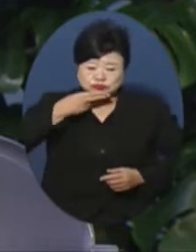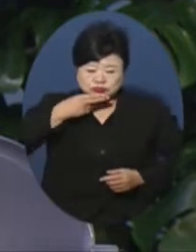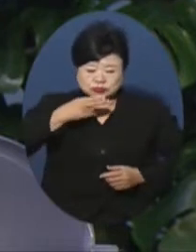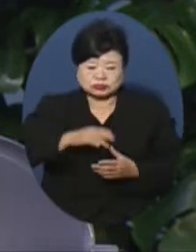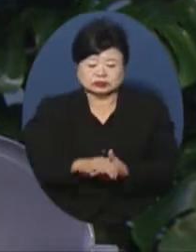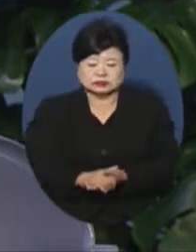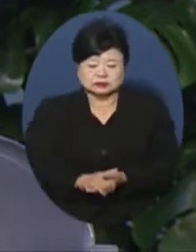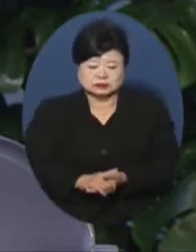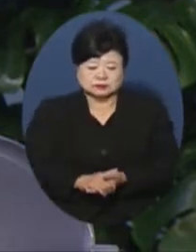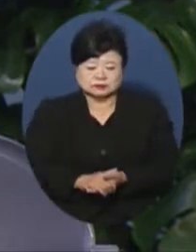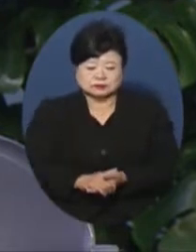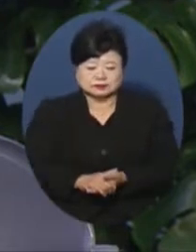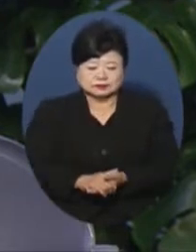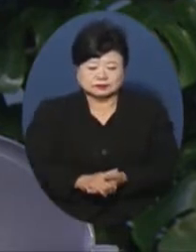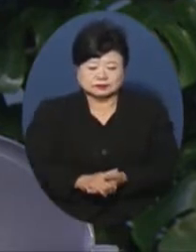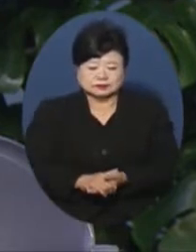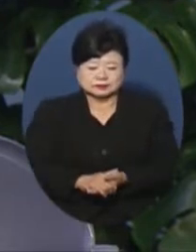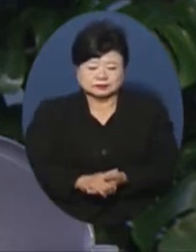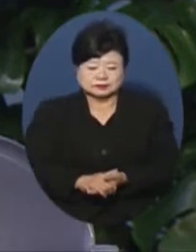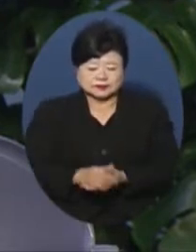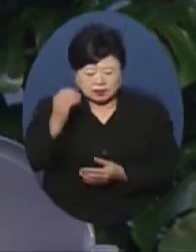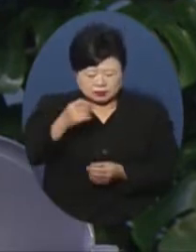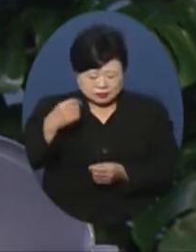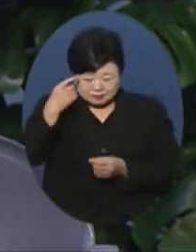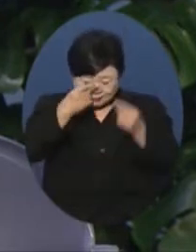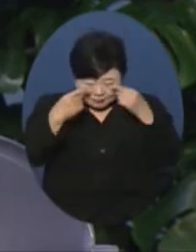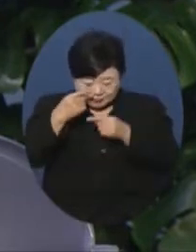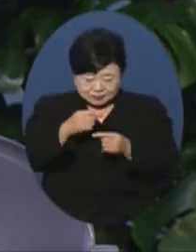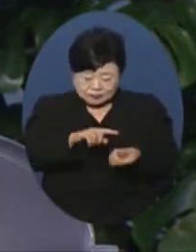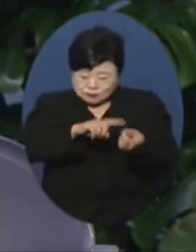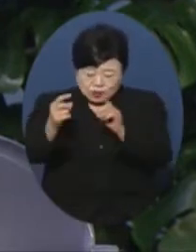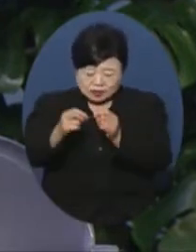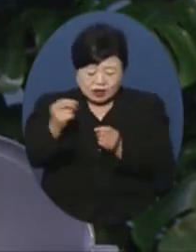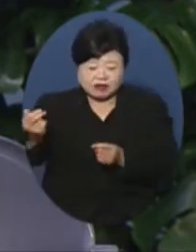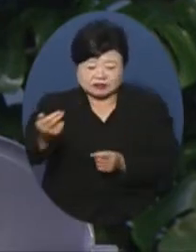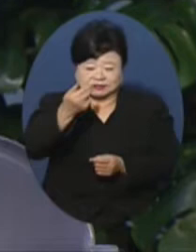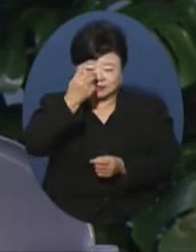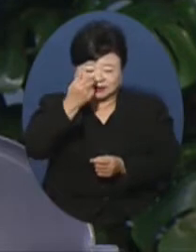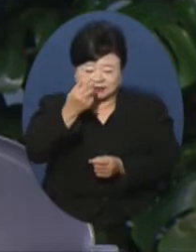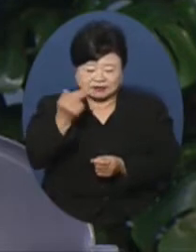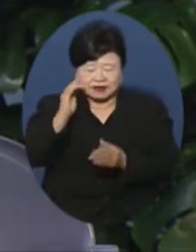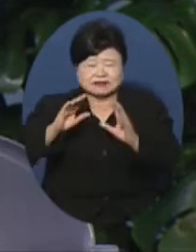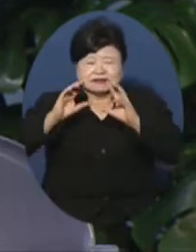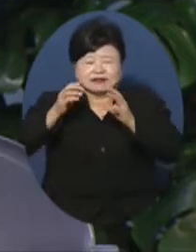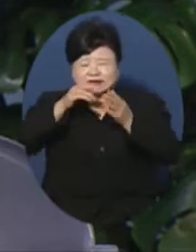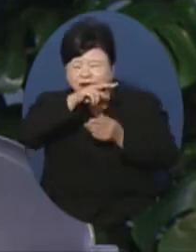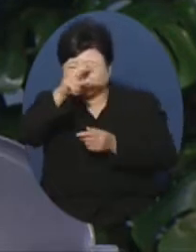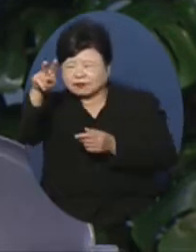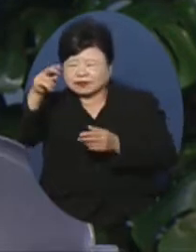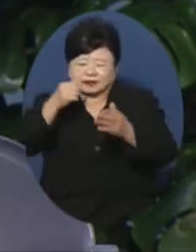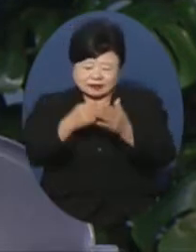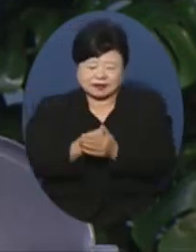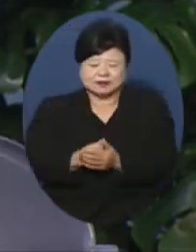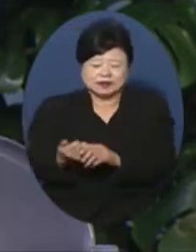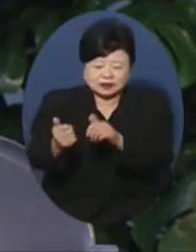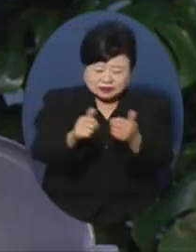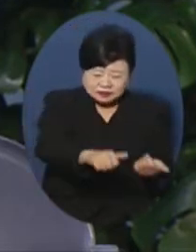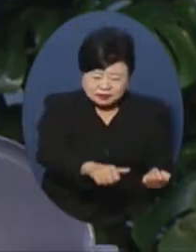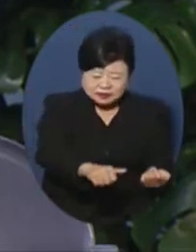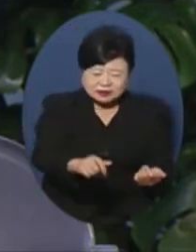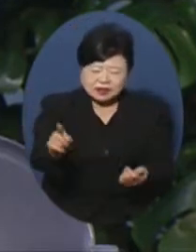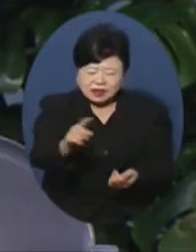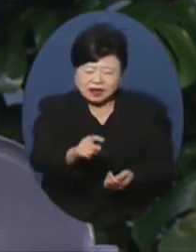두려워하지 않습니다. 영의 눈으로 부활과 영생 천국을 바라보기 때문에